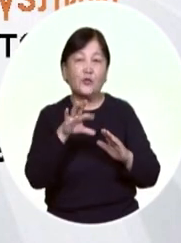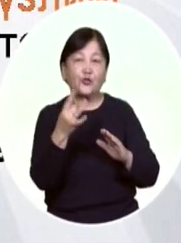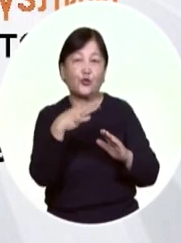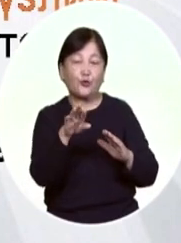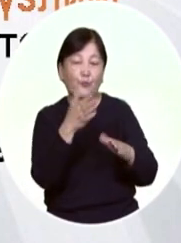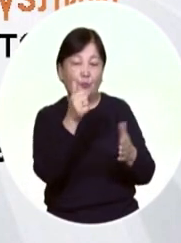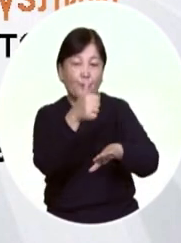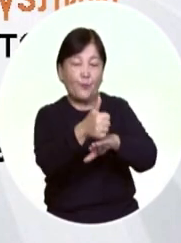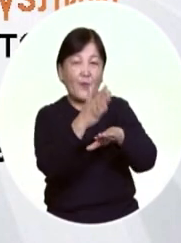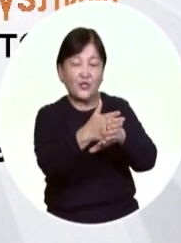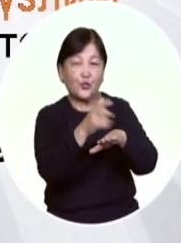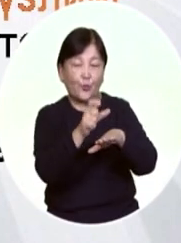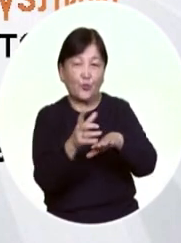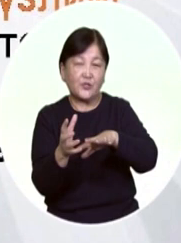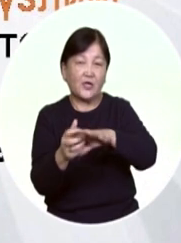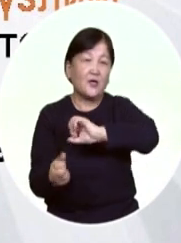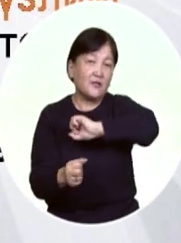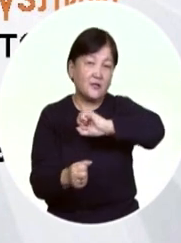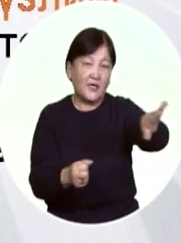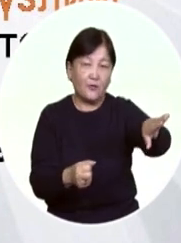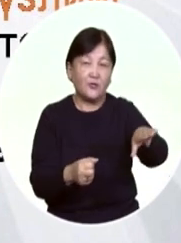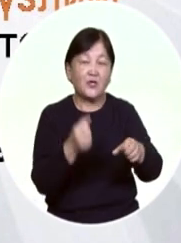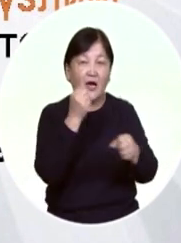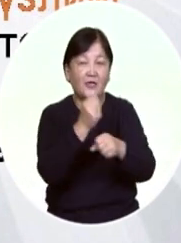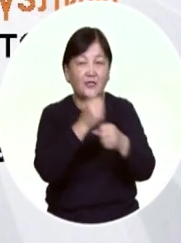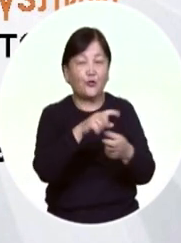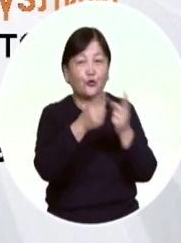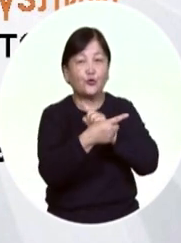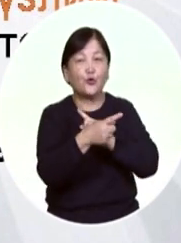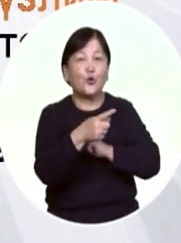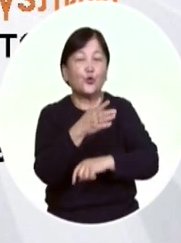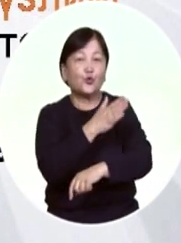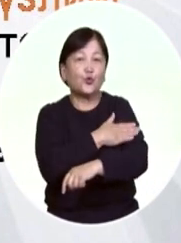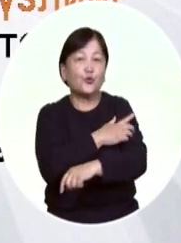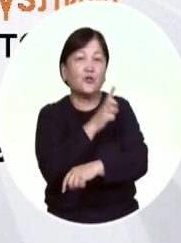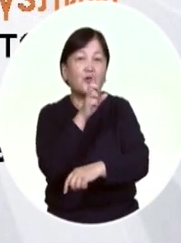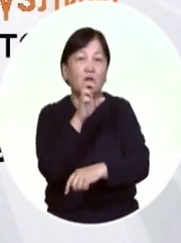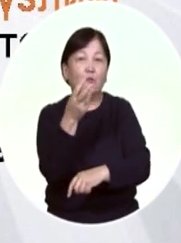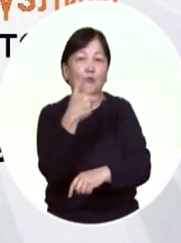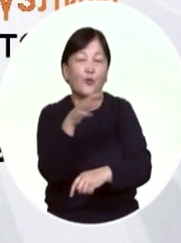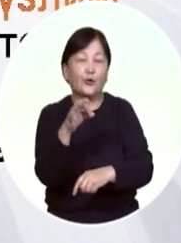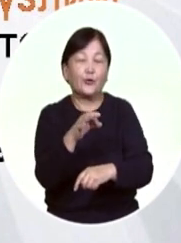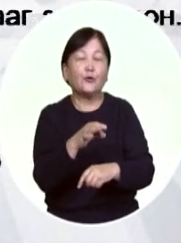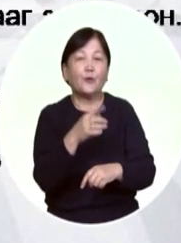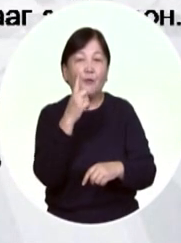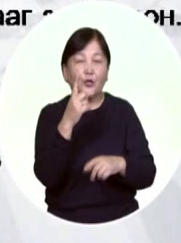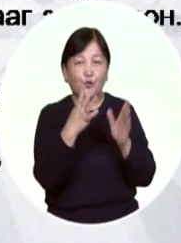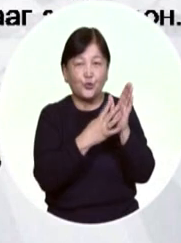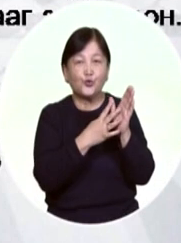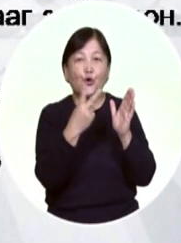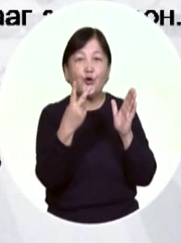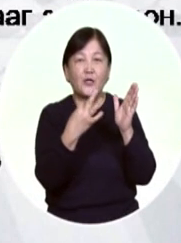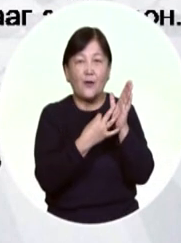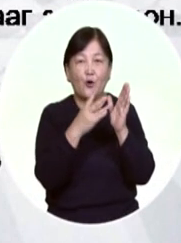зайлуулж ажил албан тушаалыг нь одоо өөрчилж зөвөнтний бодлого цааш нь хэрэгж болсон юм аа 28 оннаас. Тэгвэл